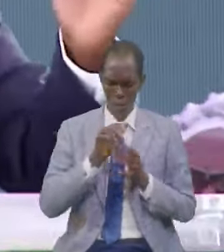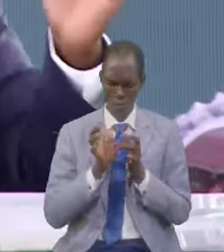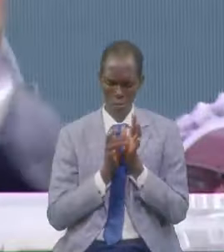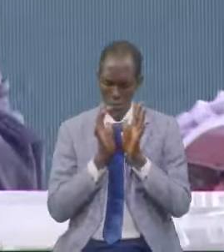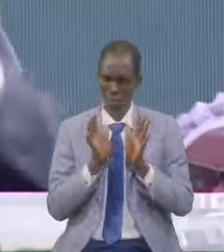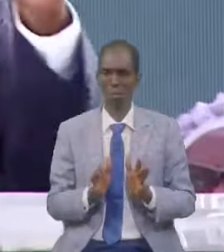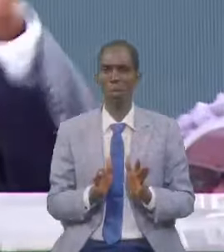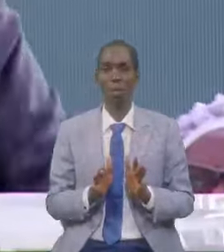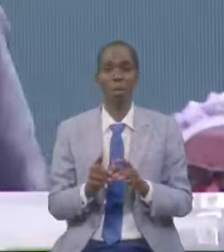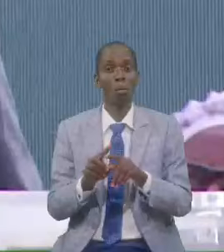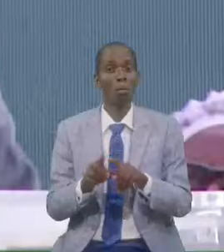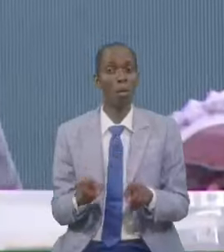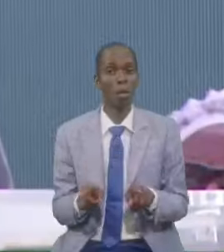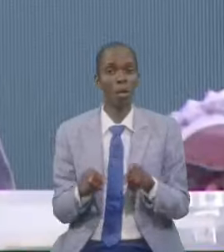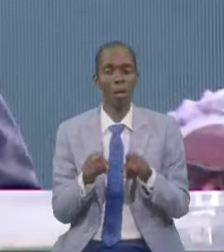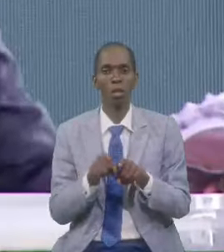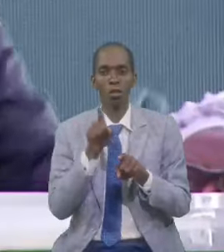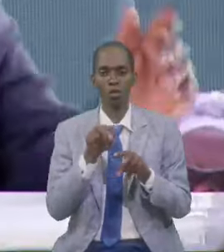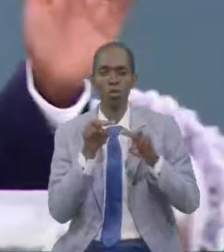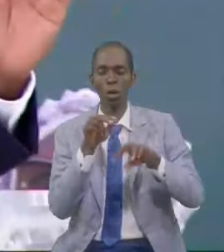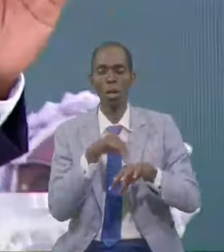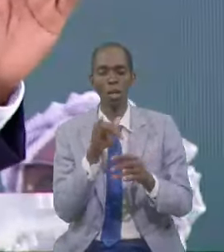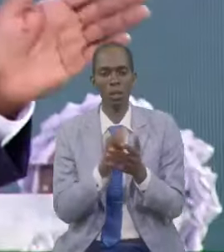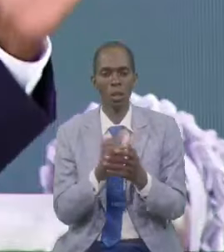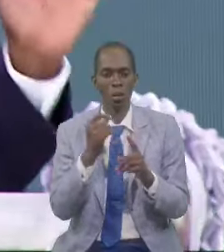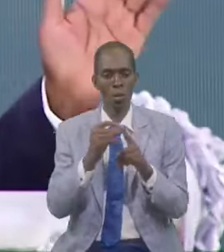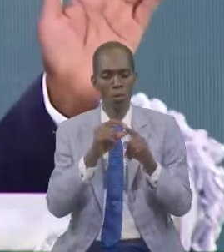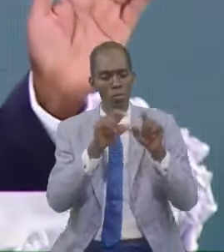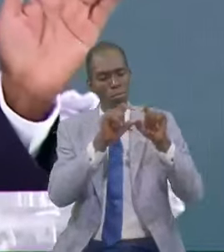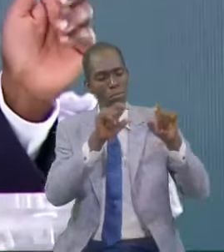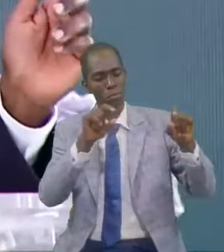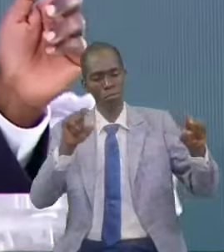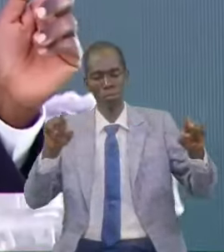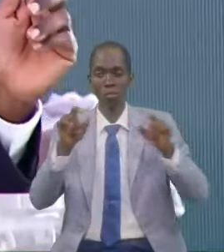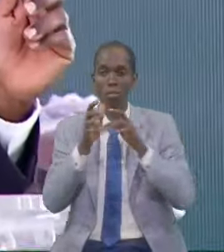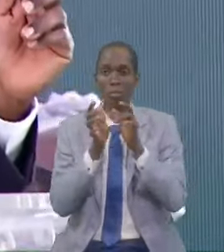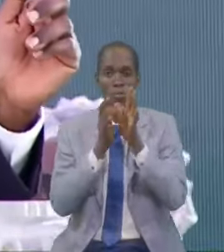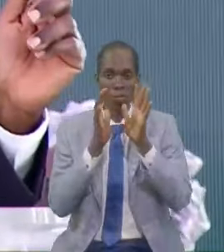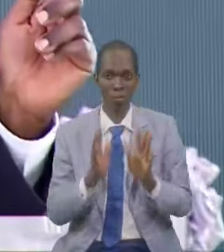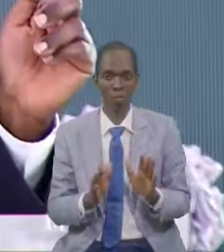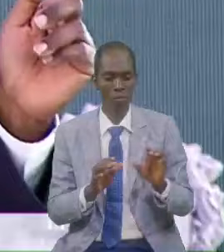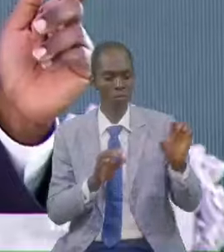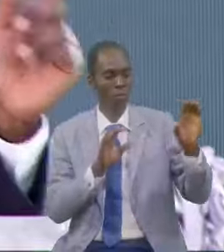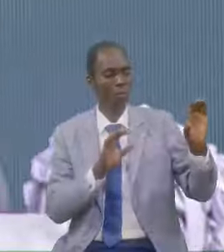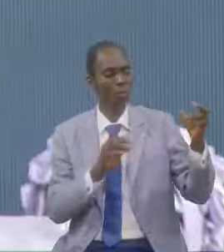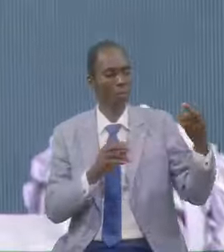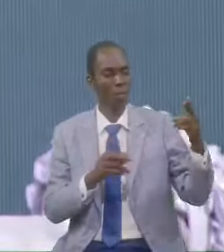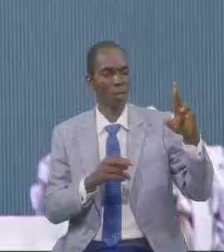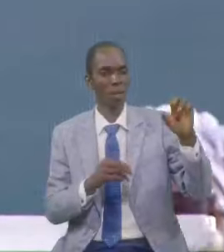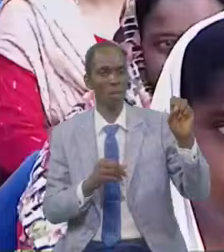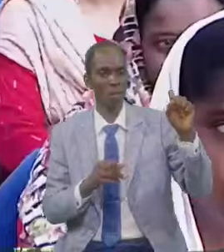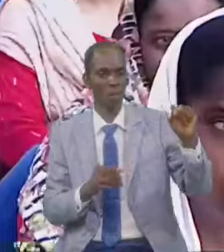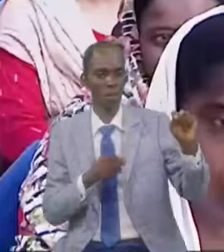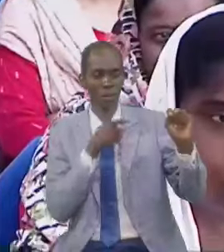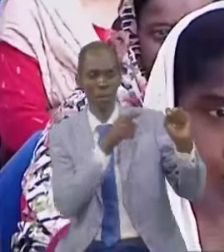you look at the word Christian, కాని క్రైస్తవుడనే మాట చూస్తే Christ and then IAN.